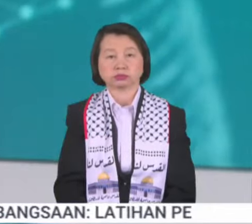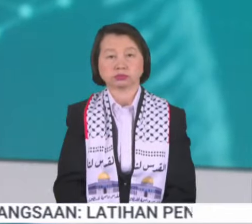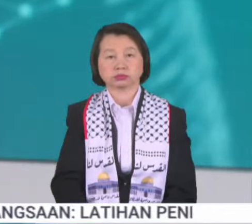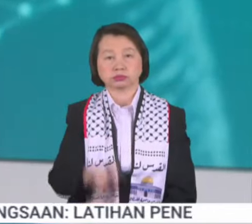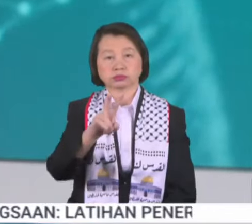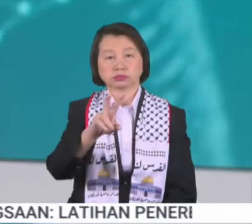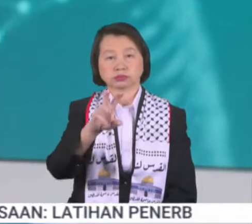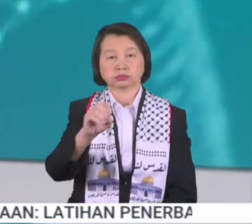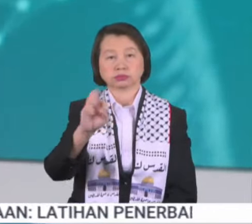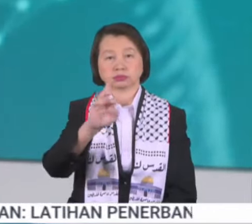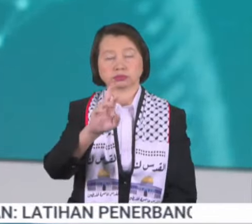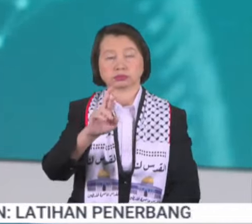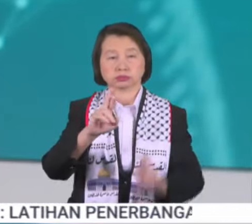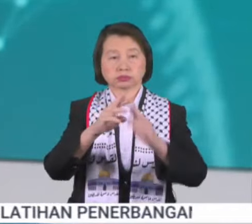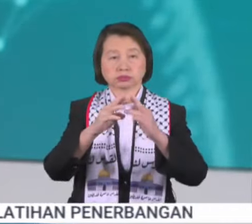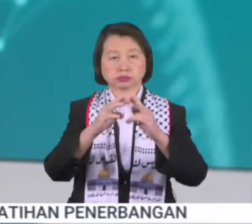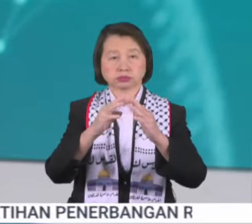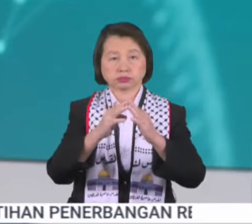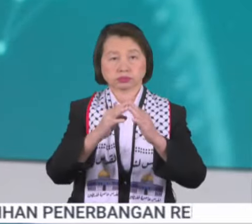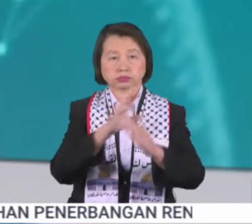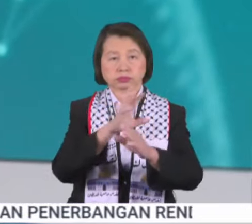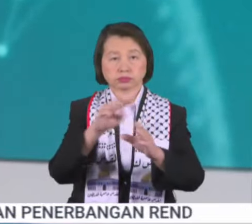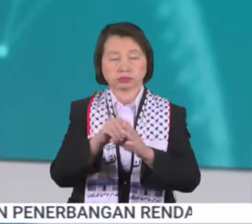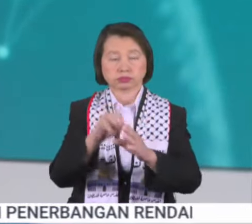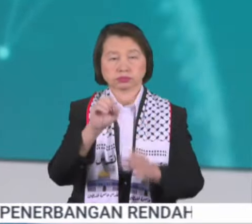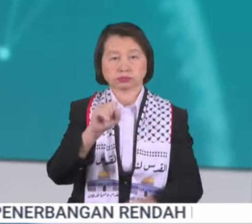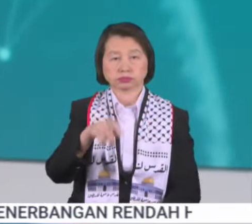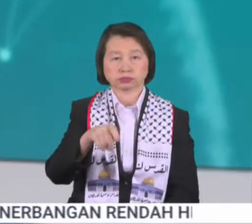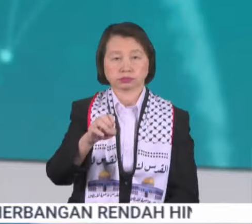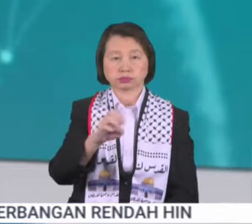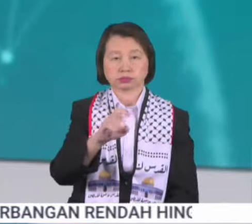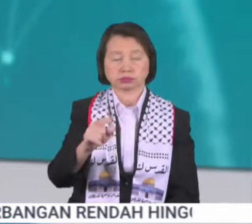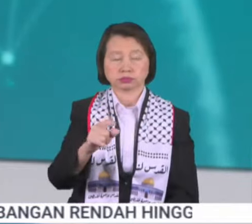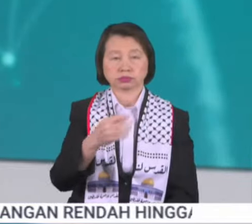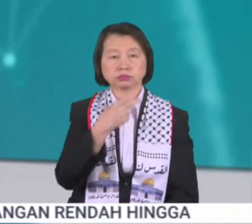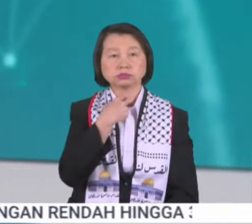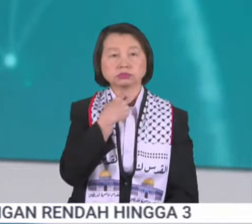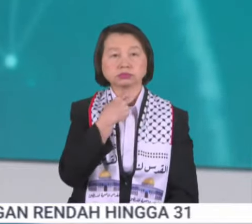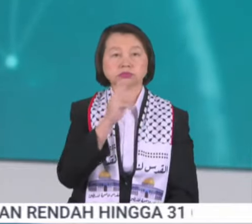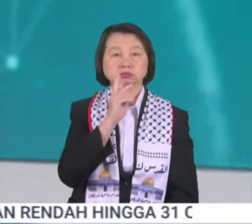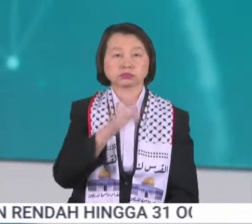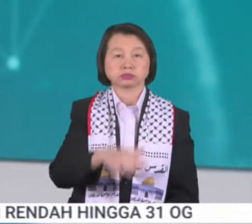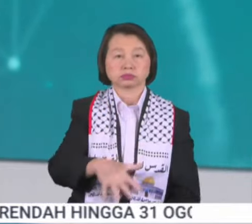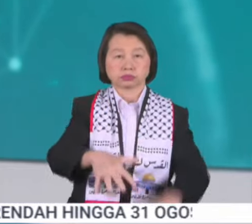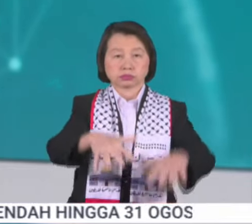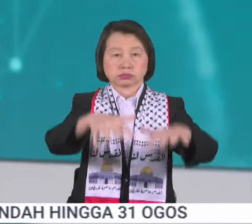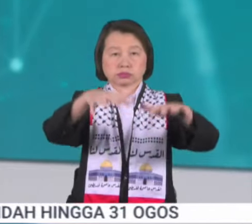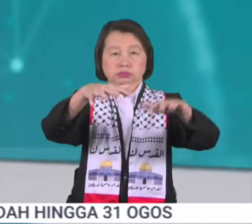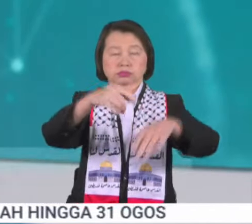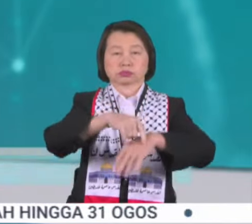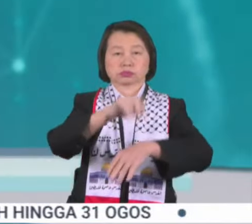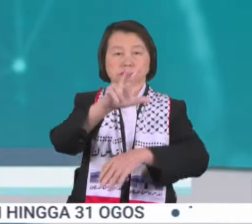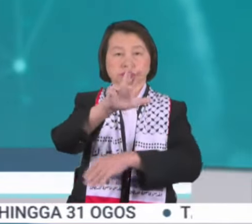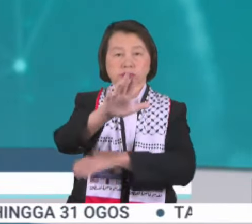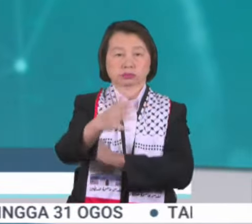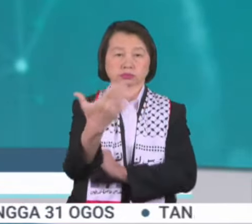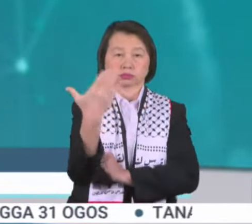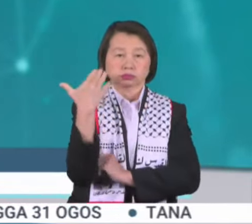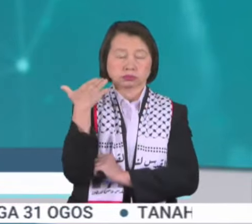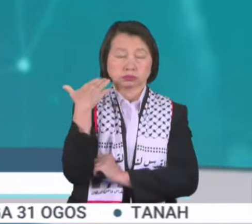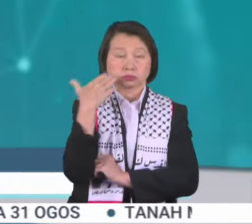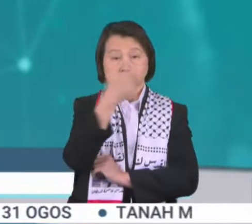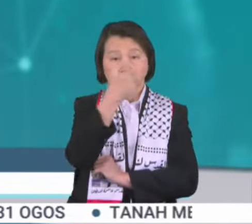Sejumlah 20 buah rumah di Kampung Sempering melibatkan 100 penduduk terjejas banjir. Banjir yang bermula sekitar pukul 3 pagi